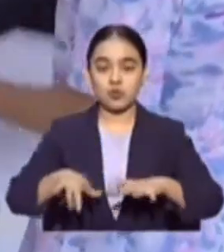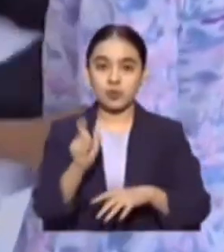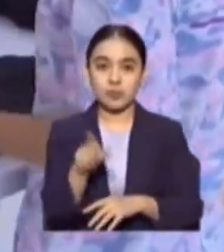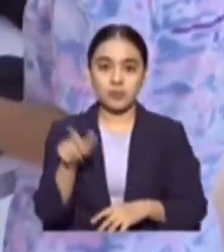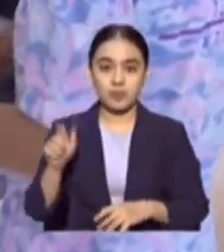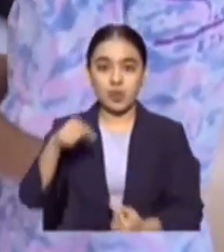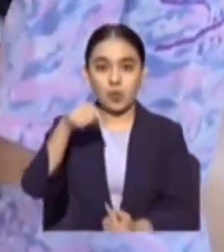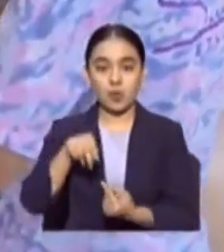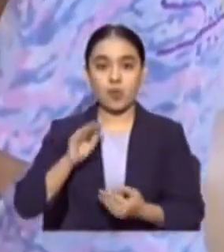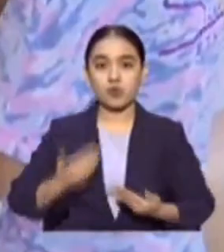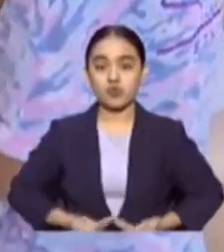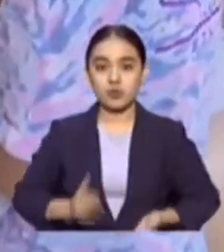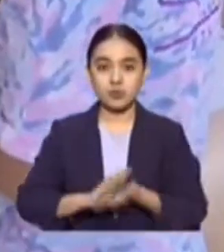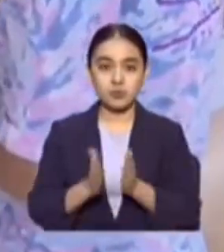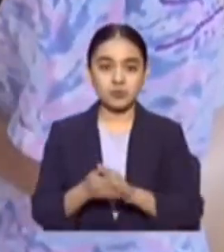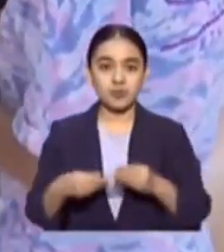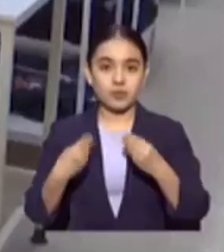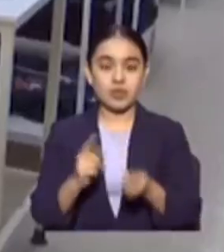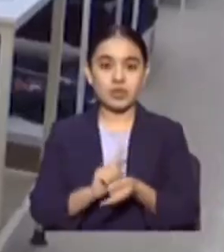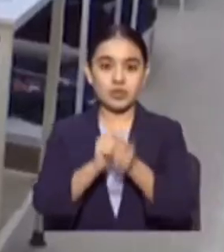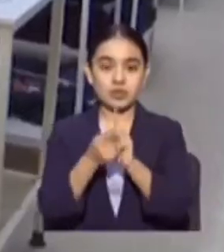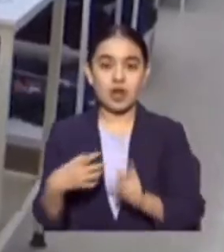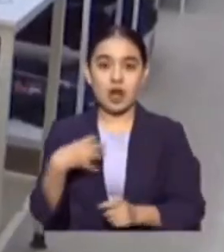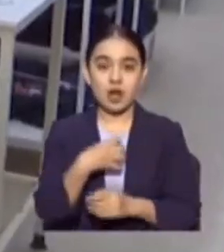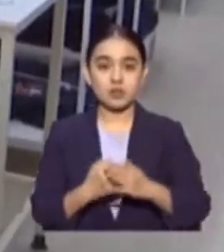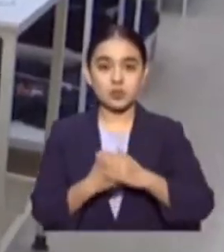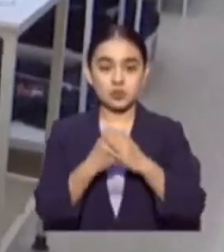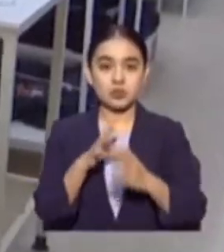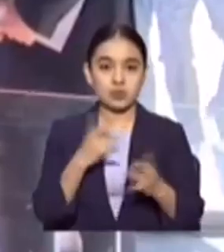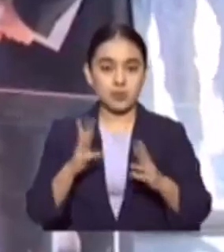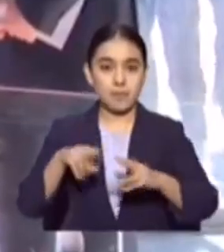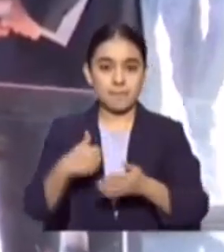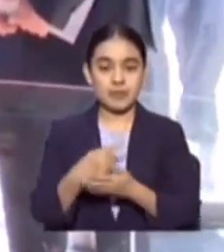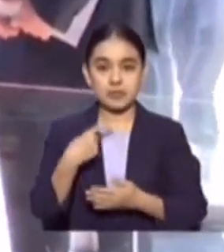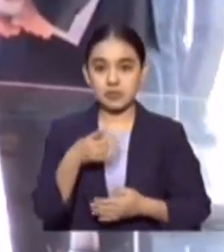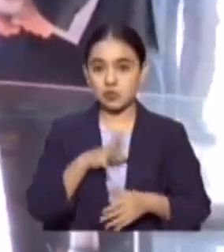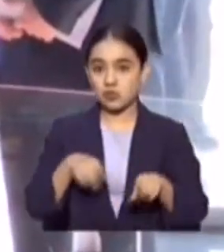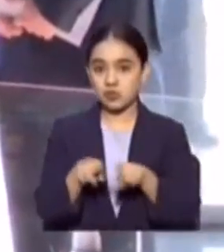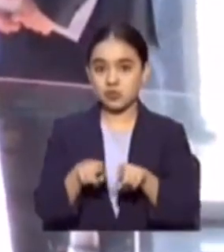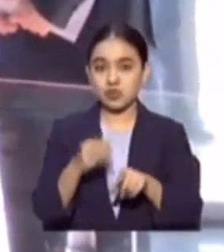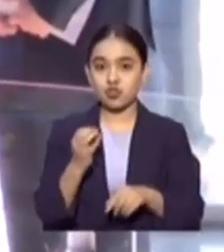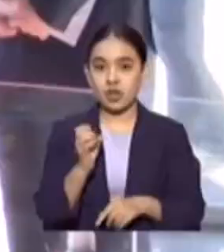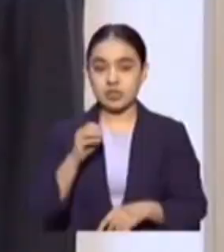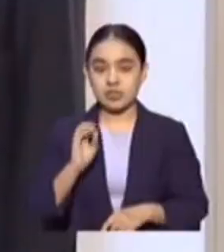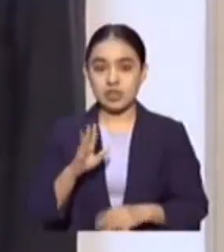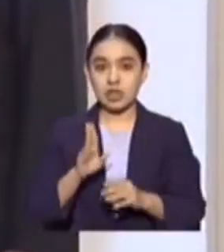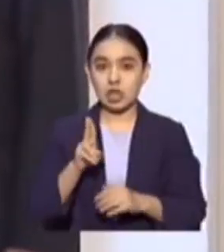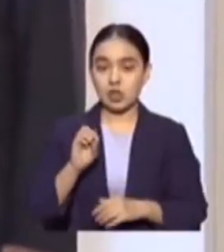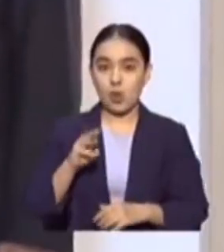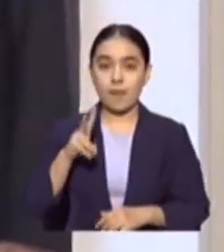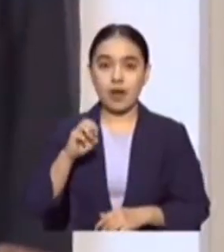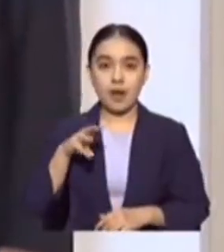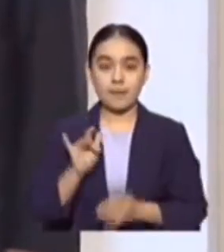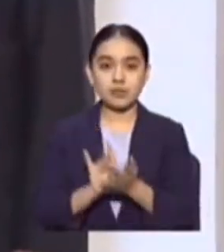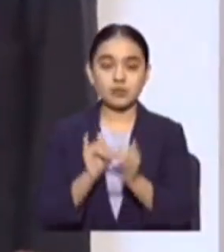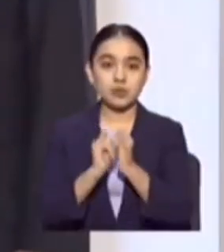odamlarga munosib turmush sharoitlarini yaratish islohotlarimizning asosi bo'lishi kerak, dedi prezidentimiz. Shu yerda Shahrisabz, Kitob va Qamashi tumanlarida